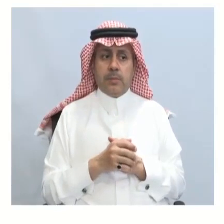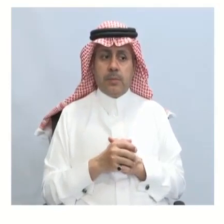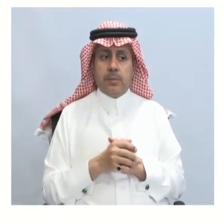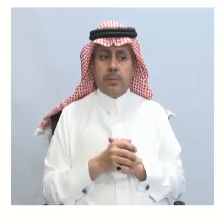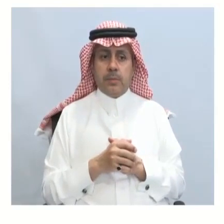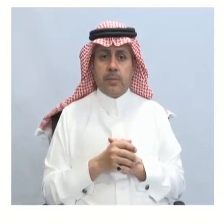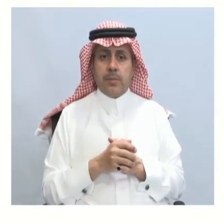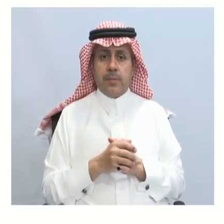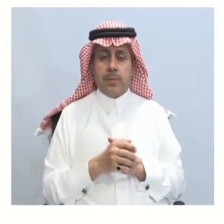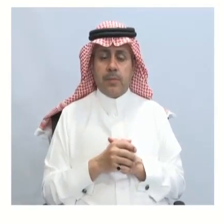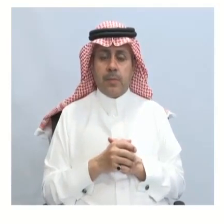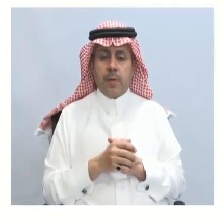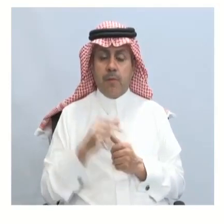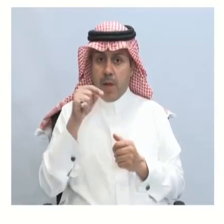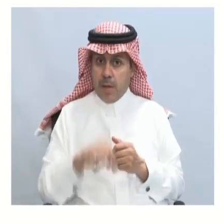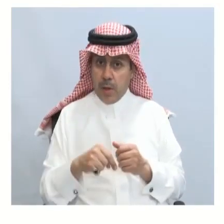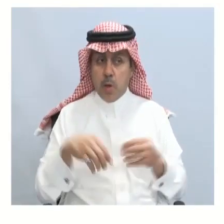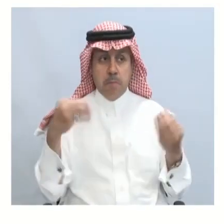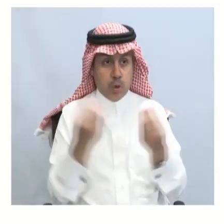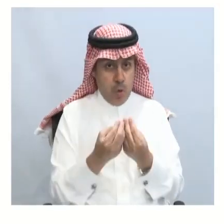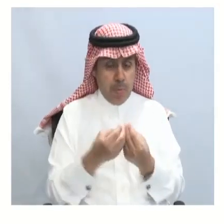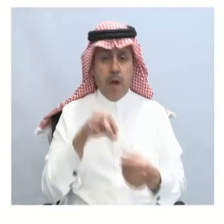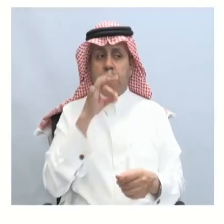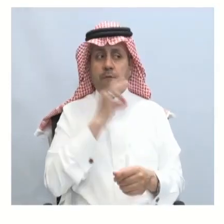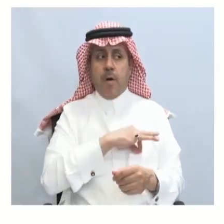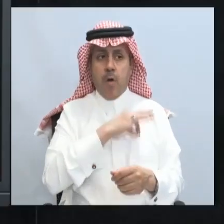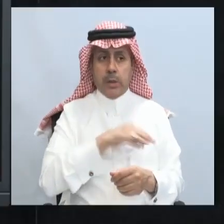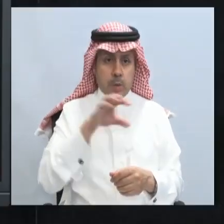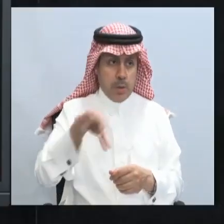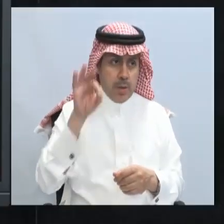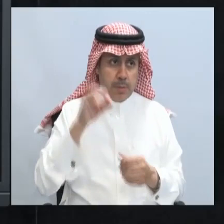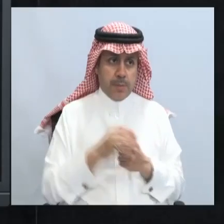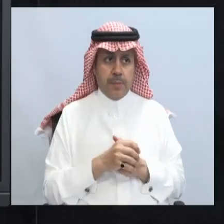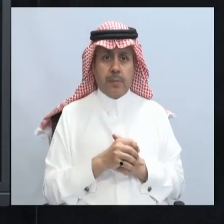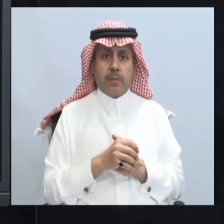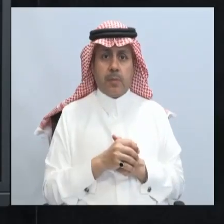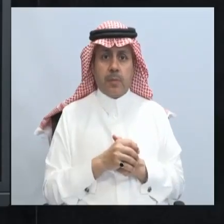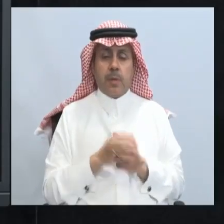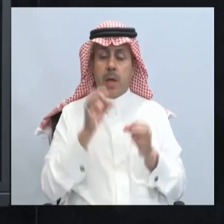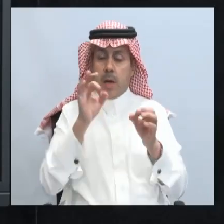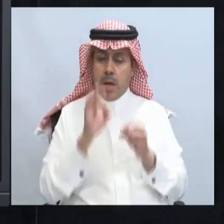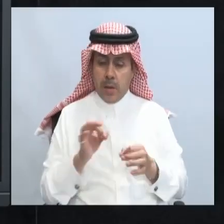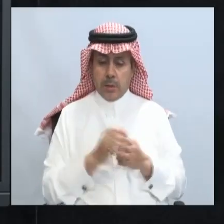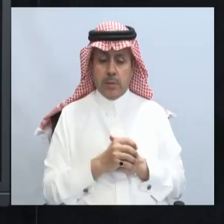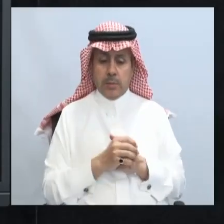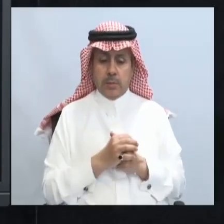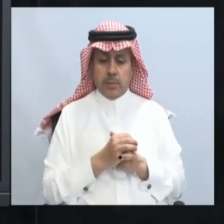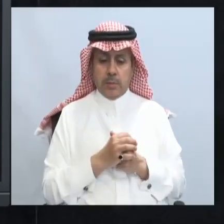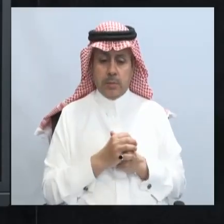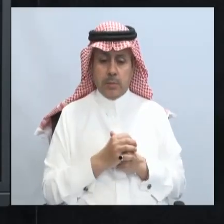بعضها بعضا فهذه جمله من الفوائد المستنبطه من هذه من هاتين